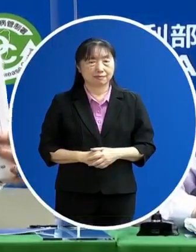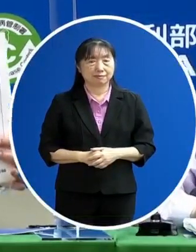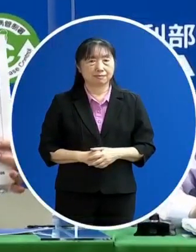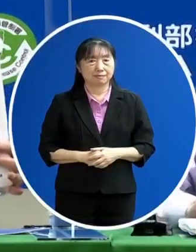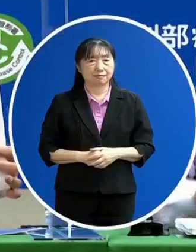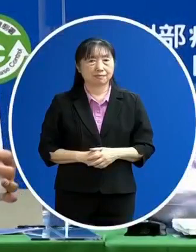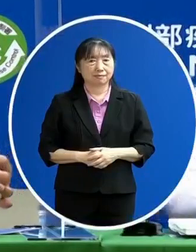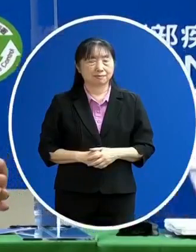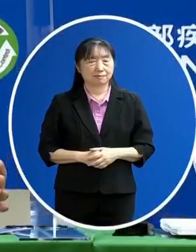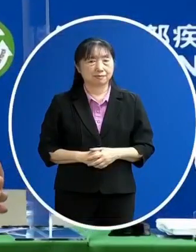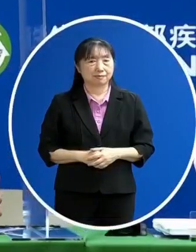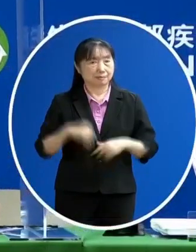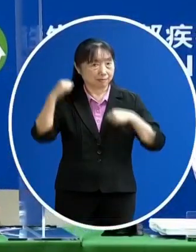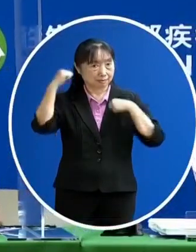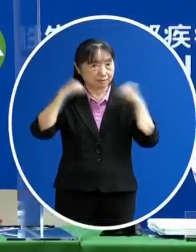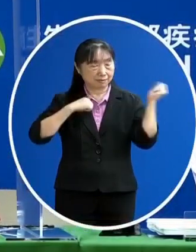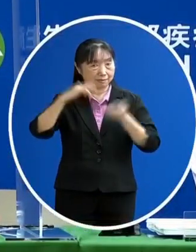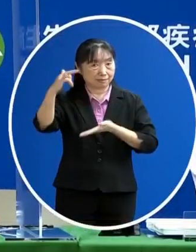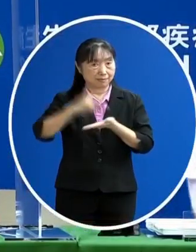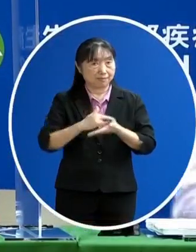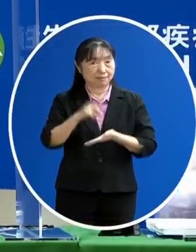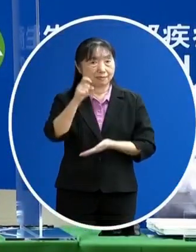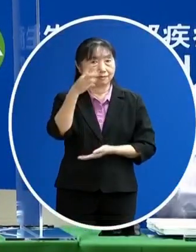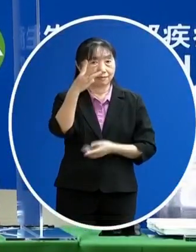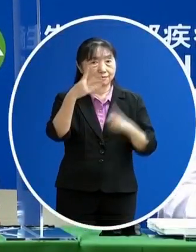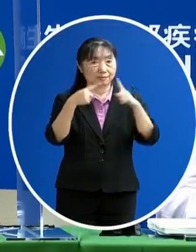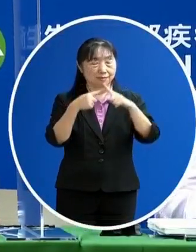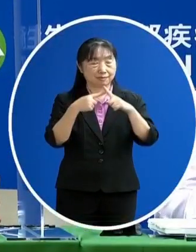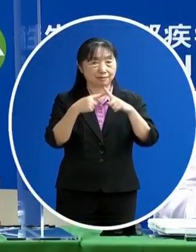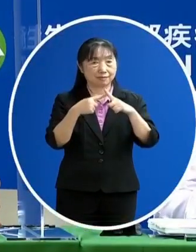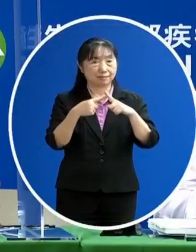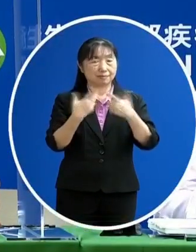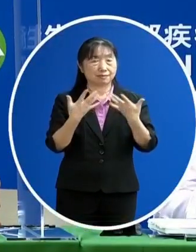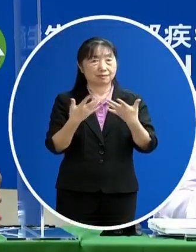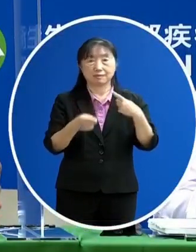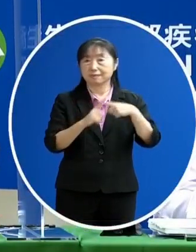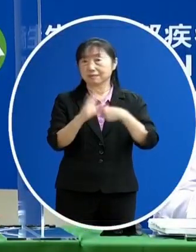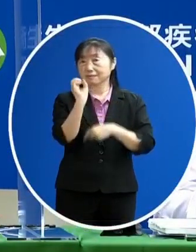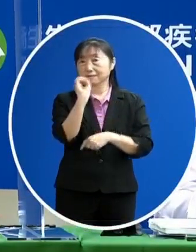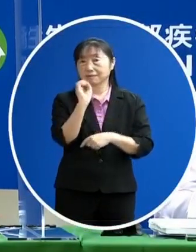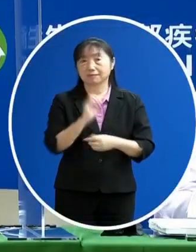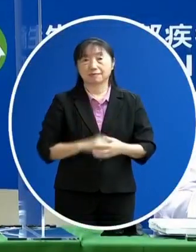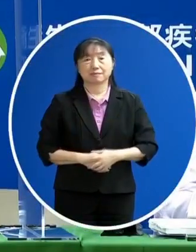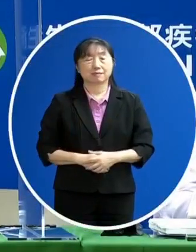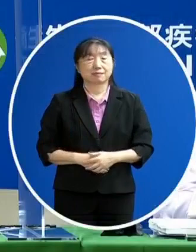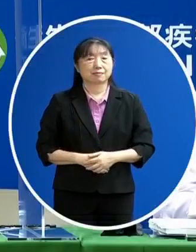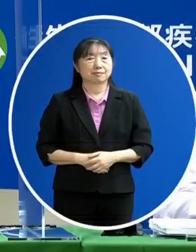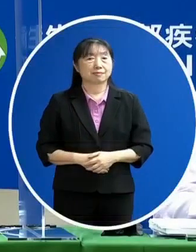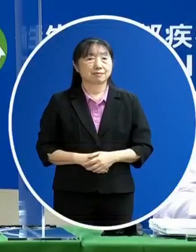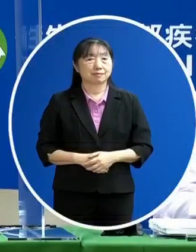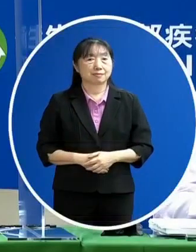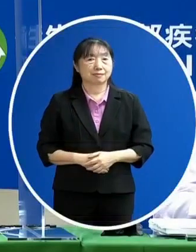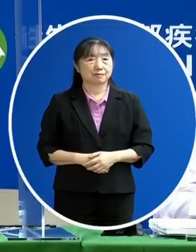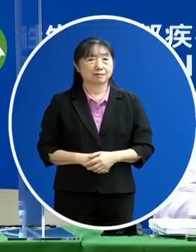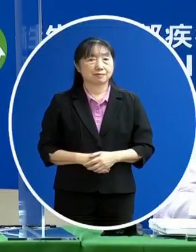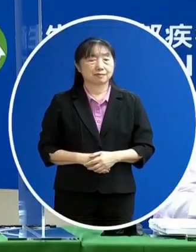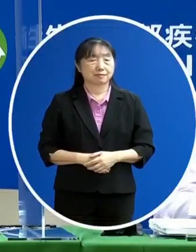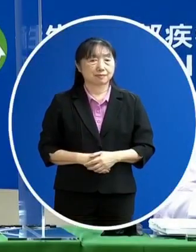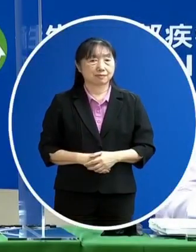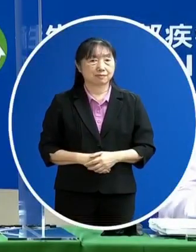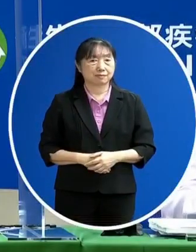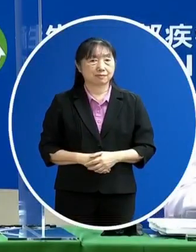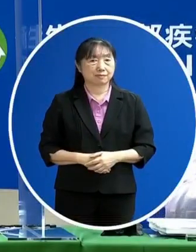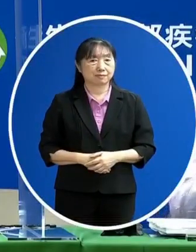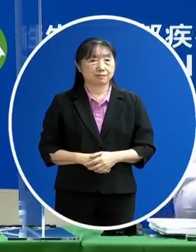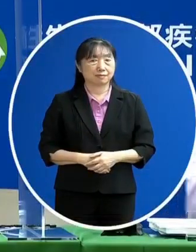送到山东去，不是这样子的。好，照这个流程来呢，陈世忠也有讲啊，陈世忠说，哎，真糟